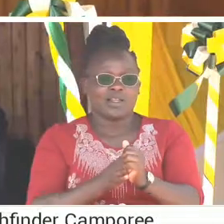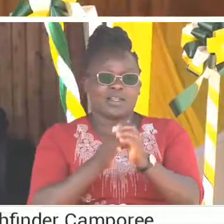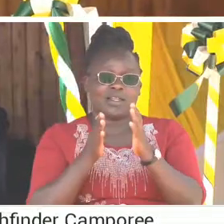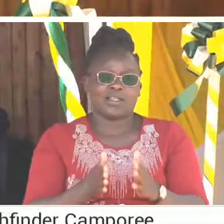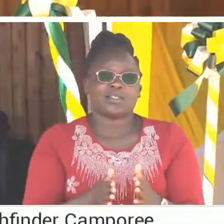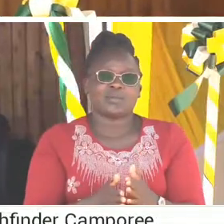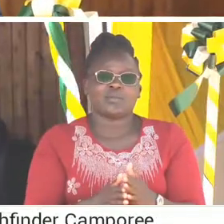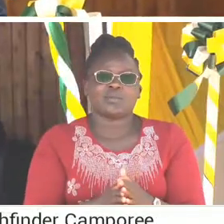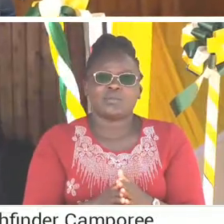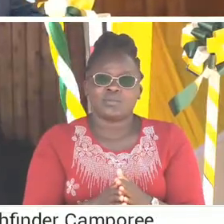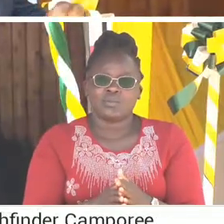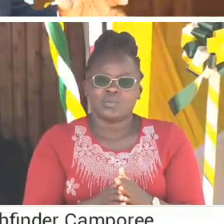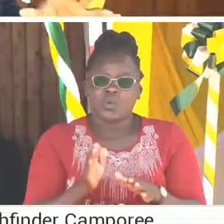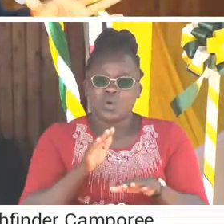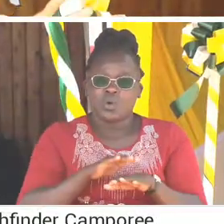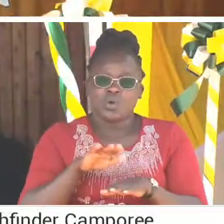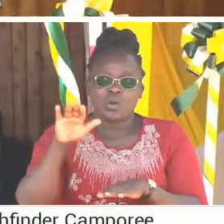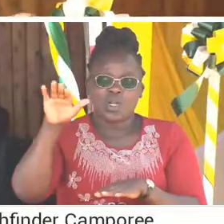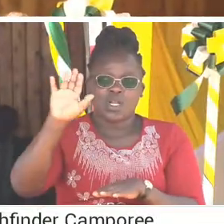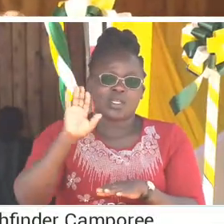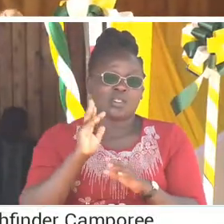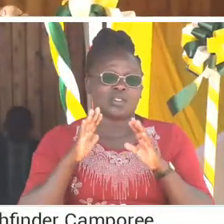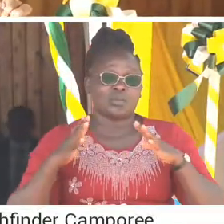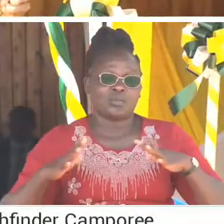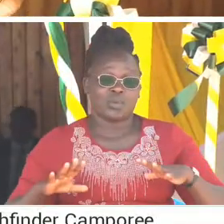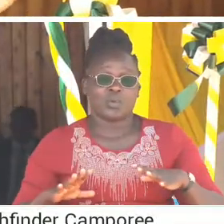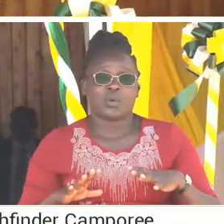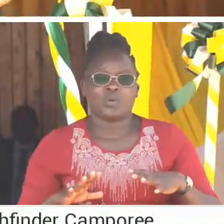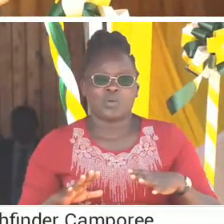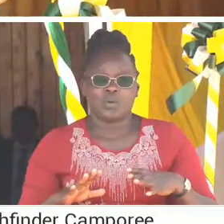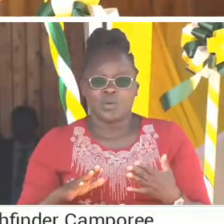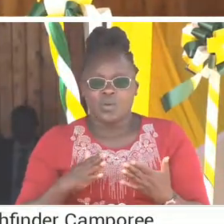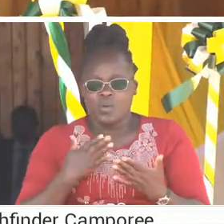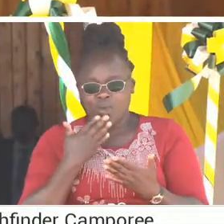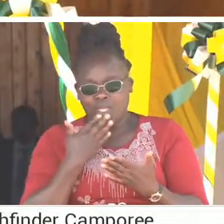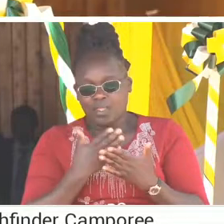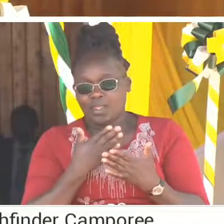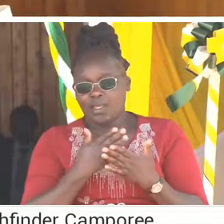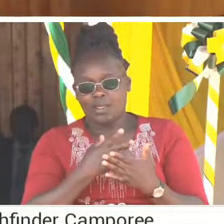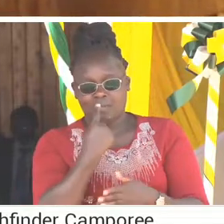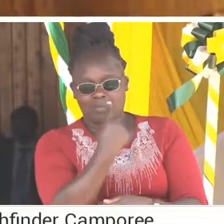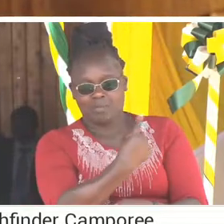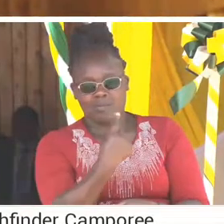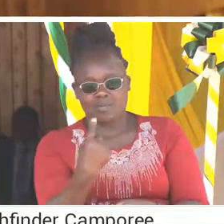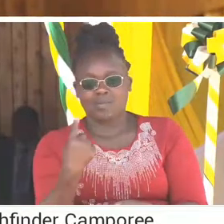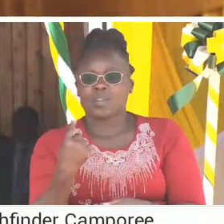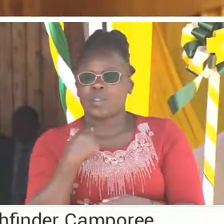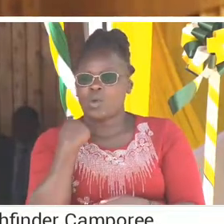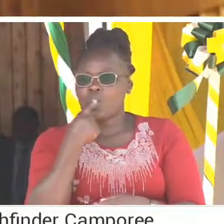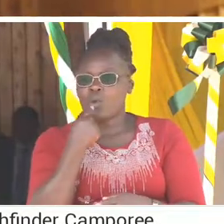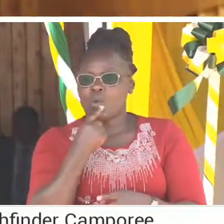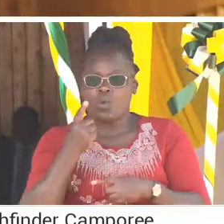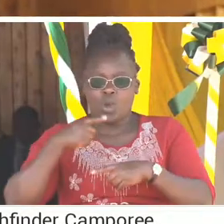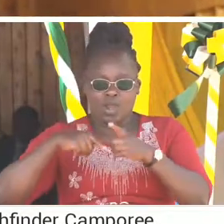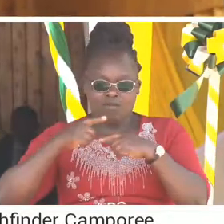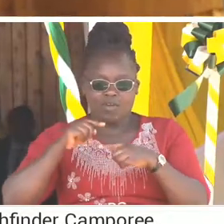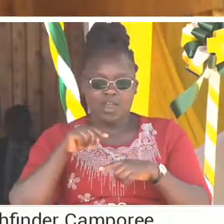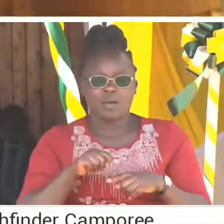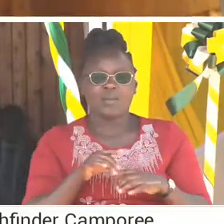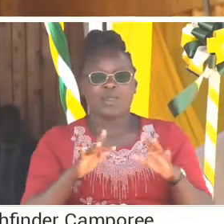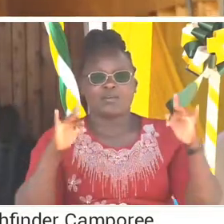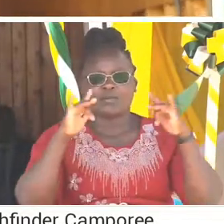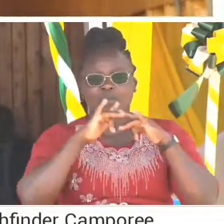wake. Tunashukuru kila moja ambao amehusika katika Camporee yetu hii.